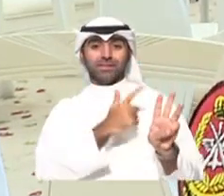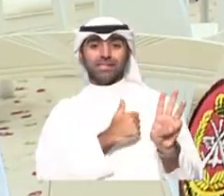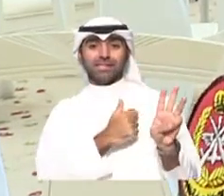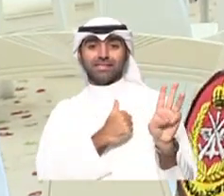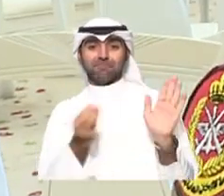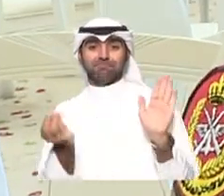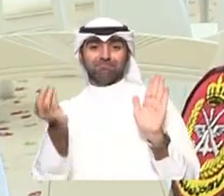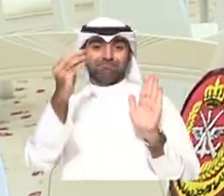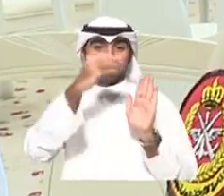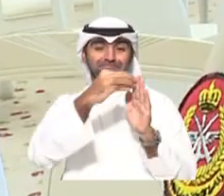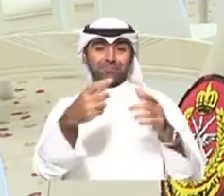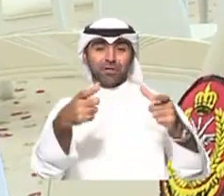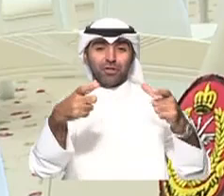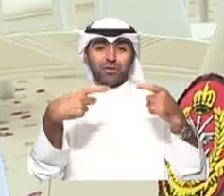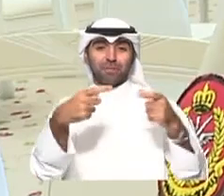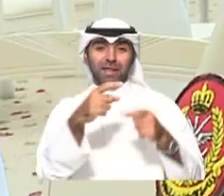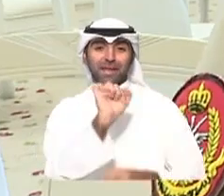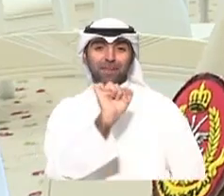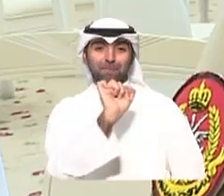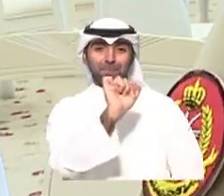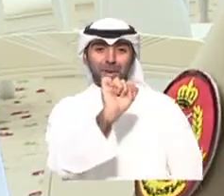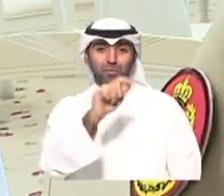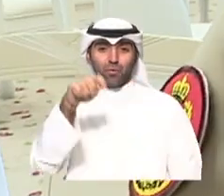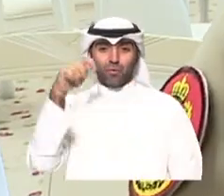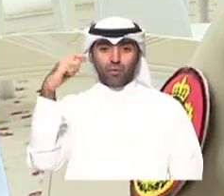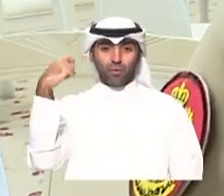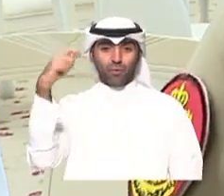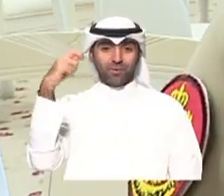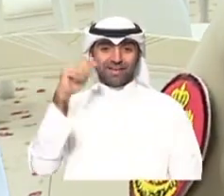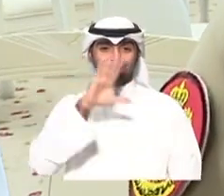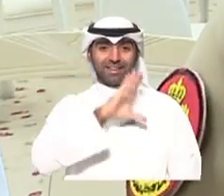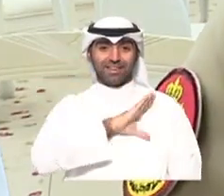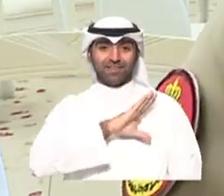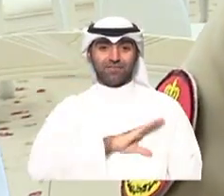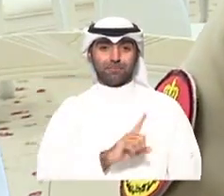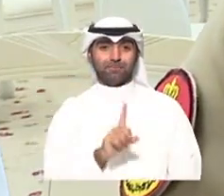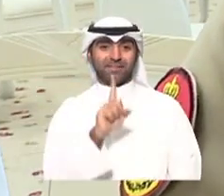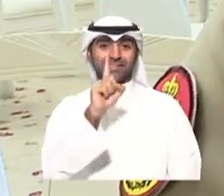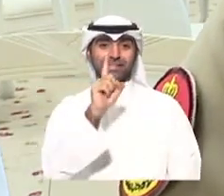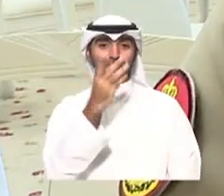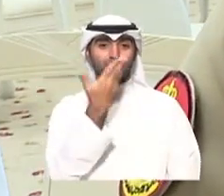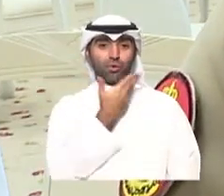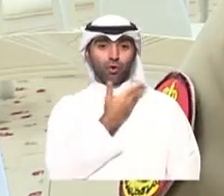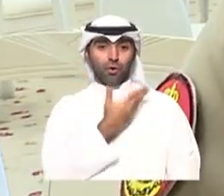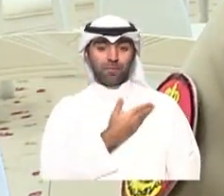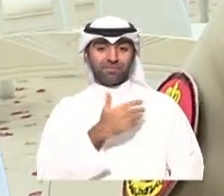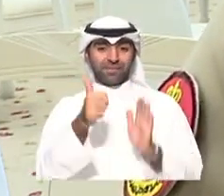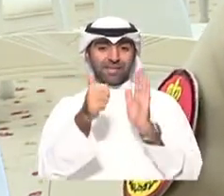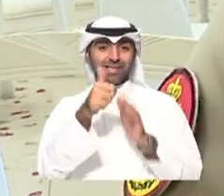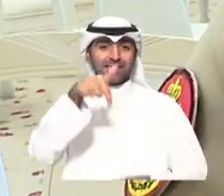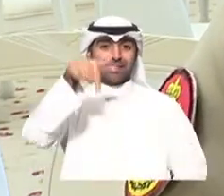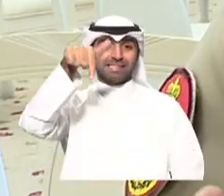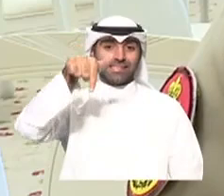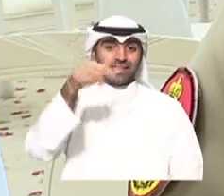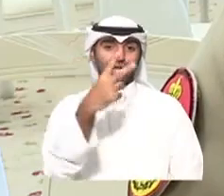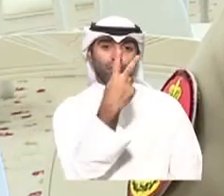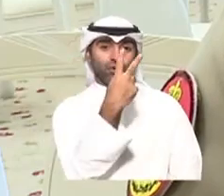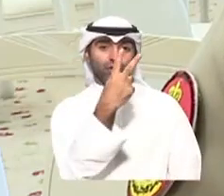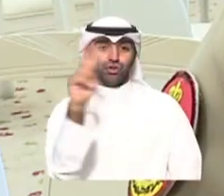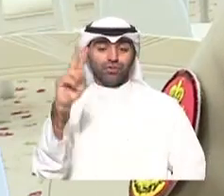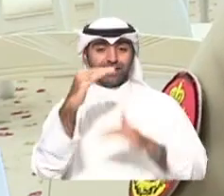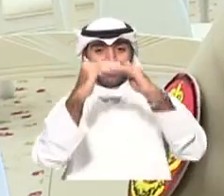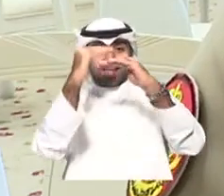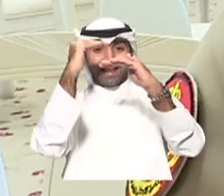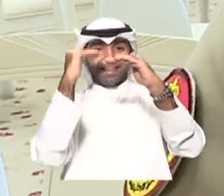الدفاع، ومن ثم بعد ما تدخل على الموقع تحط البيانات الأساسية، الرقم